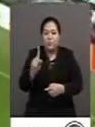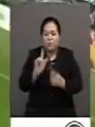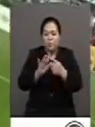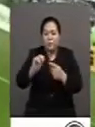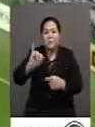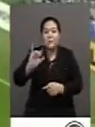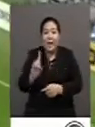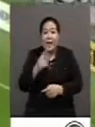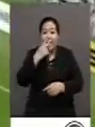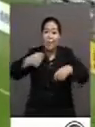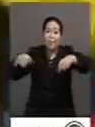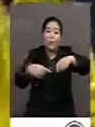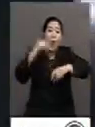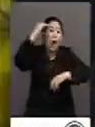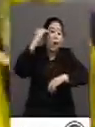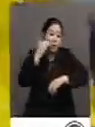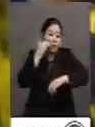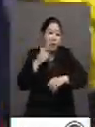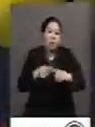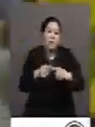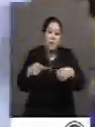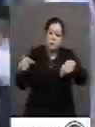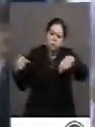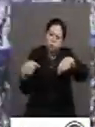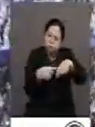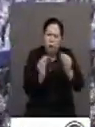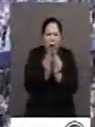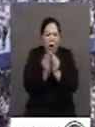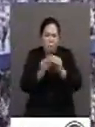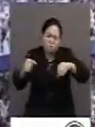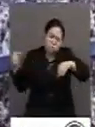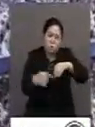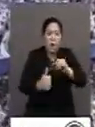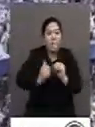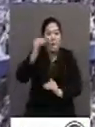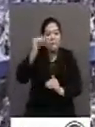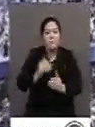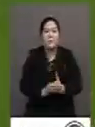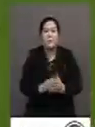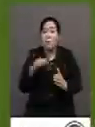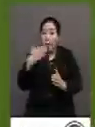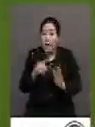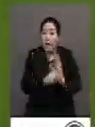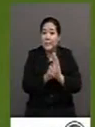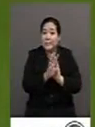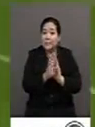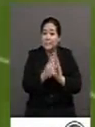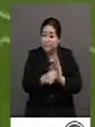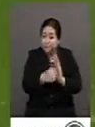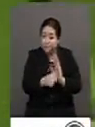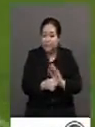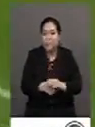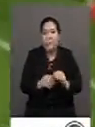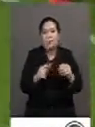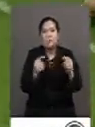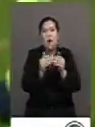ที่อีเจซองนั้นเปิดมุมเข้ามาฮันโกยองวิ่งมาปาเสียบตะข่ายไปเลยครับแต่แล้วอีก4นาทีถัดมาเอาไอได้เฮนะครับตามตีเสมอเป็น